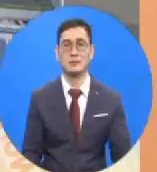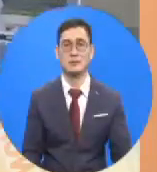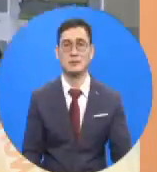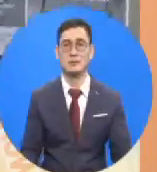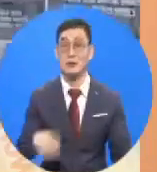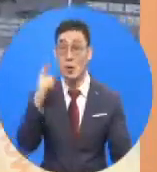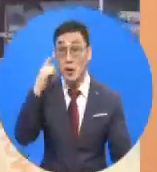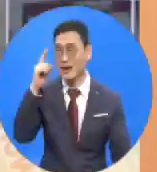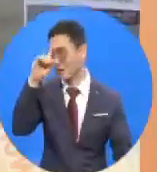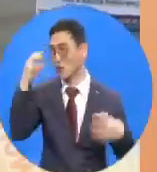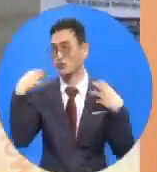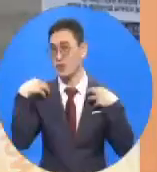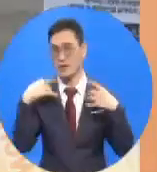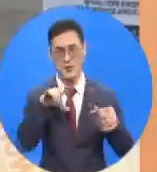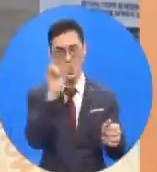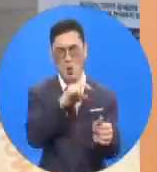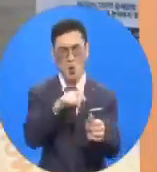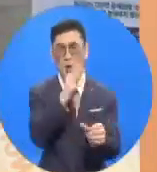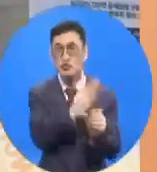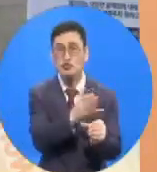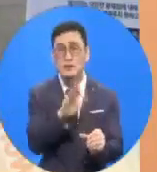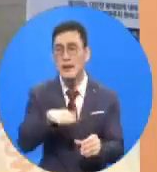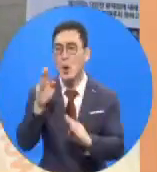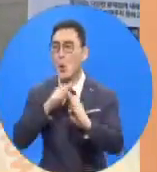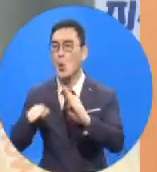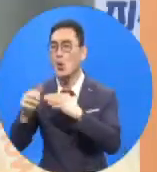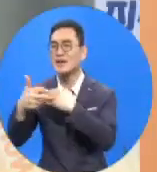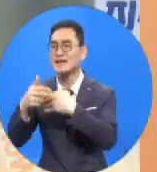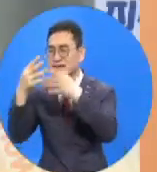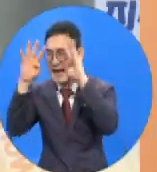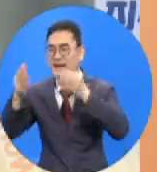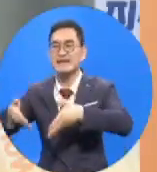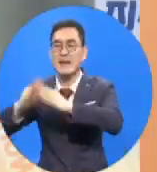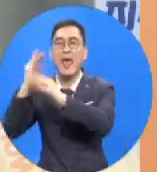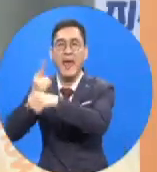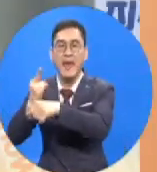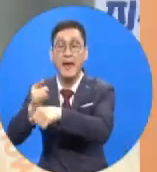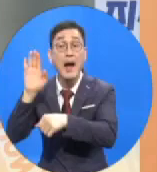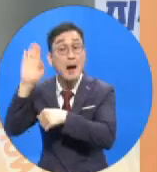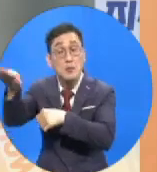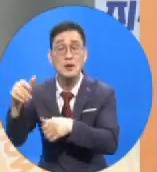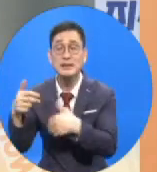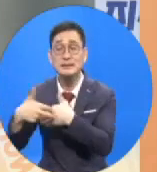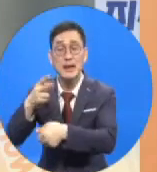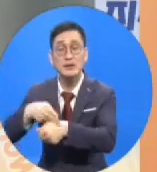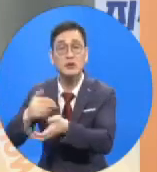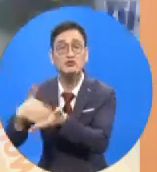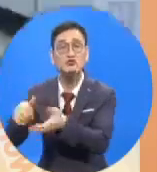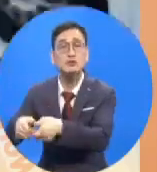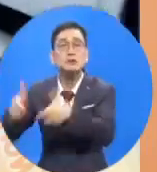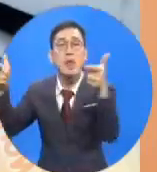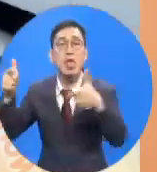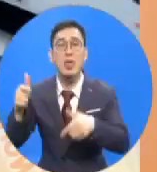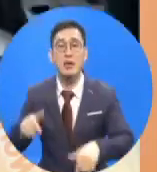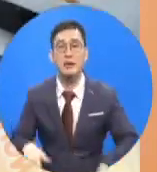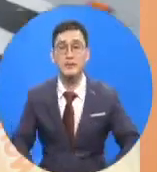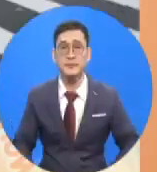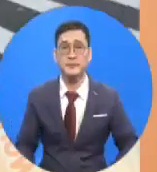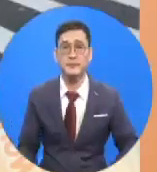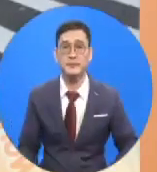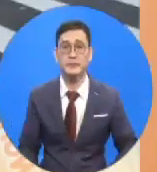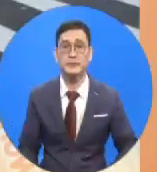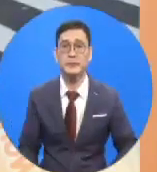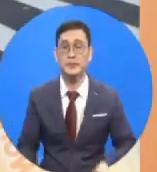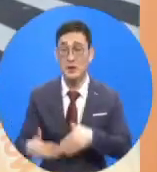정부가 이 고라 와중에 이제 00 의대 설립을 통해서 의사 수를 늘리겠다는 조치와 함께 여러 가지 어려움 관련해서 이제